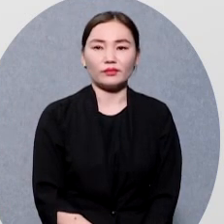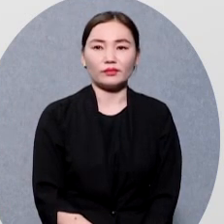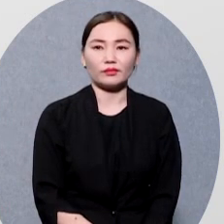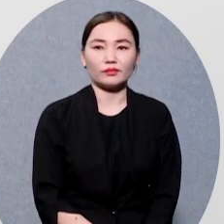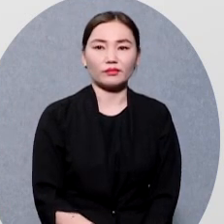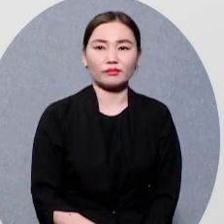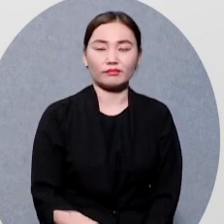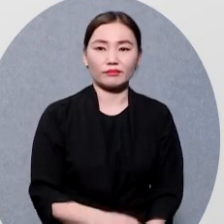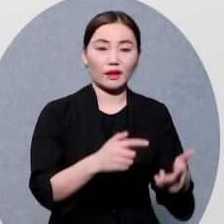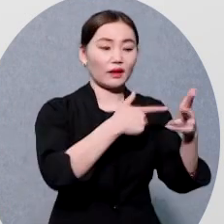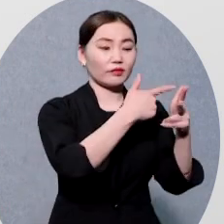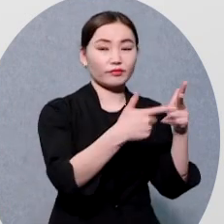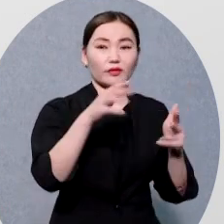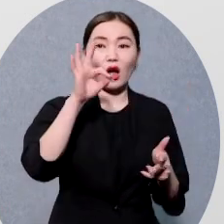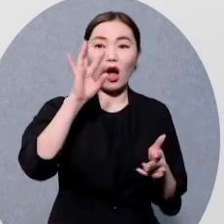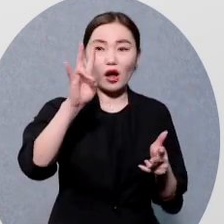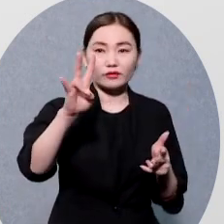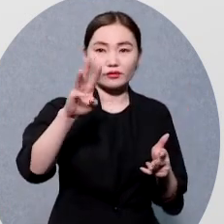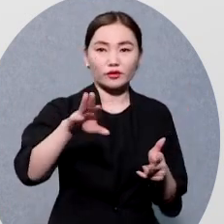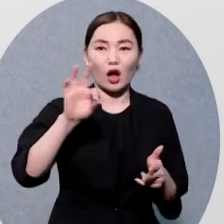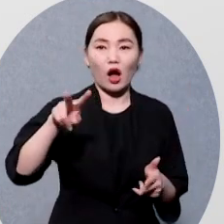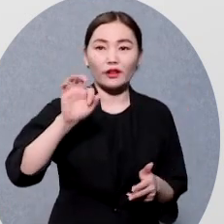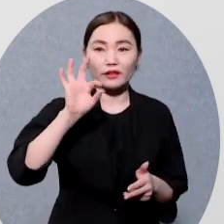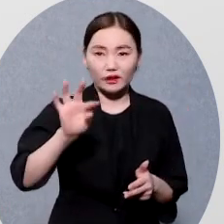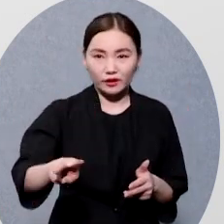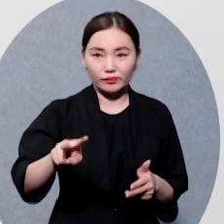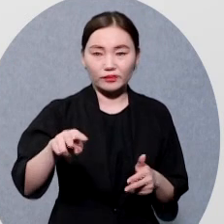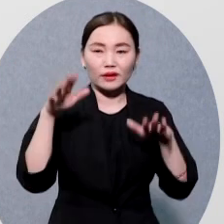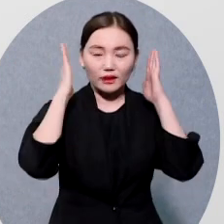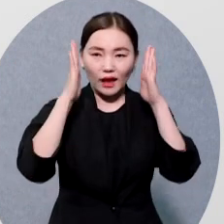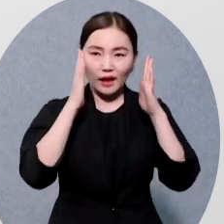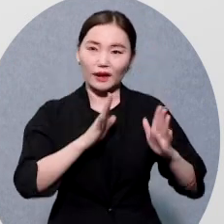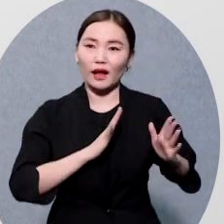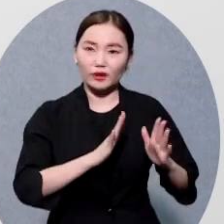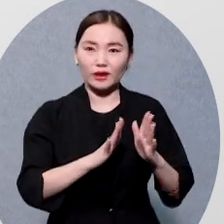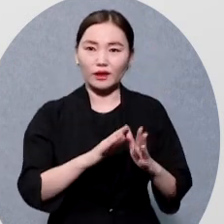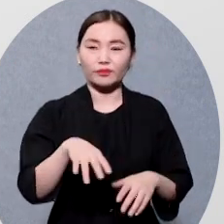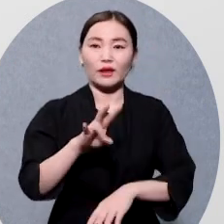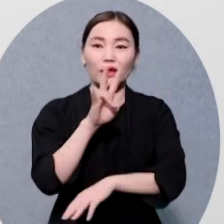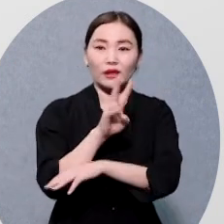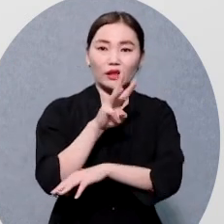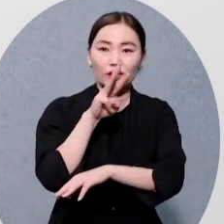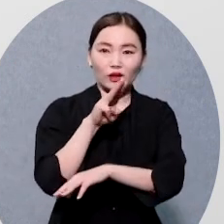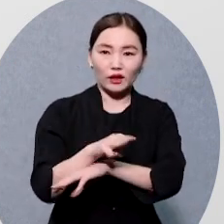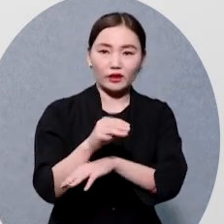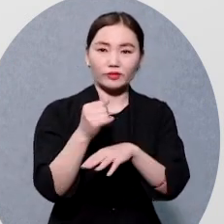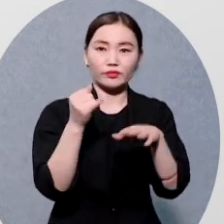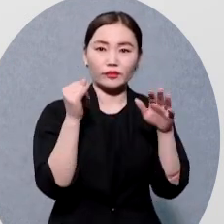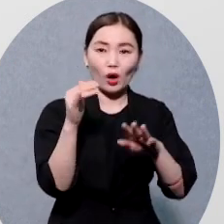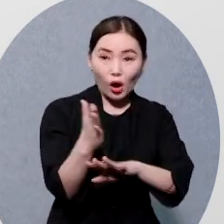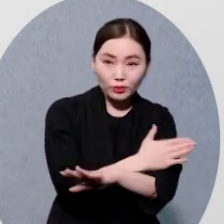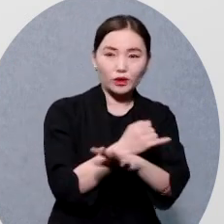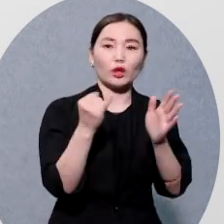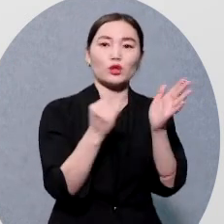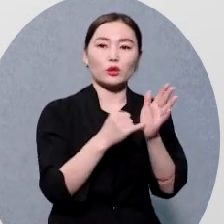харчих. За бүгдээрээ нон тоолол руу анхаарлаа хандуулаарай. Нийтийн тоолын өмнөх 6 дугаар зуун, нийтийн тоолын өмнөх 7 дугаар, нийтийн тоолын 7 дугаар